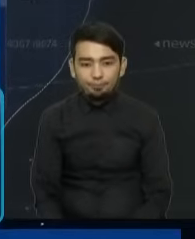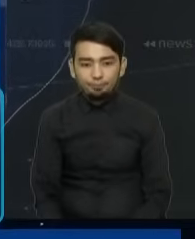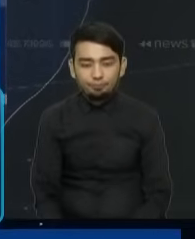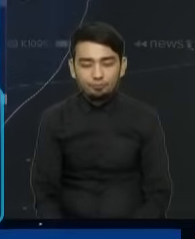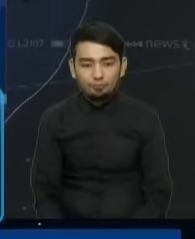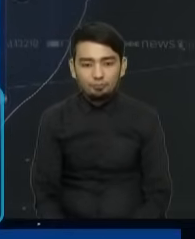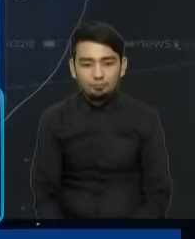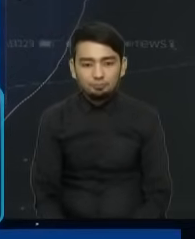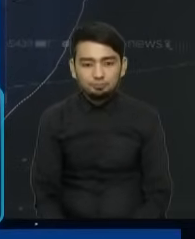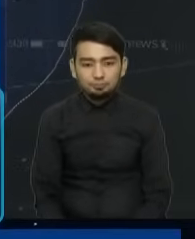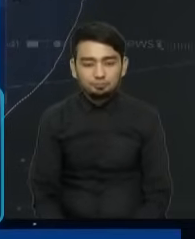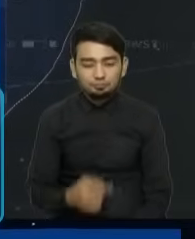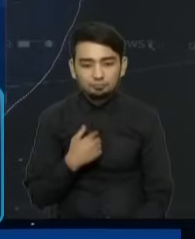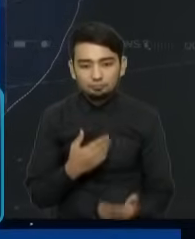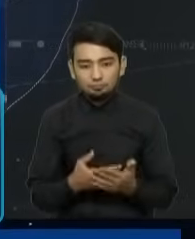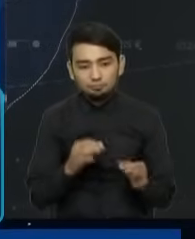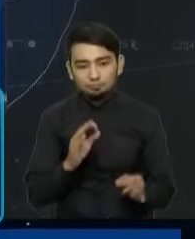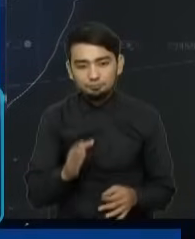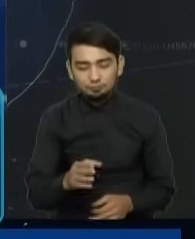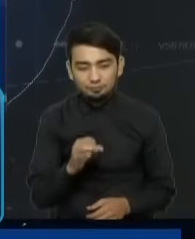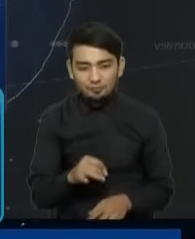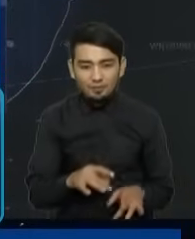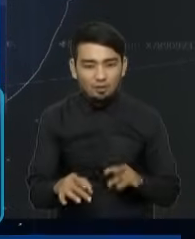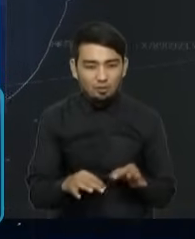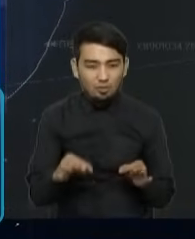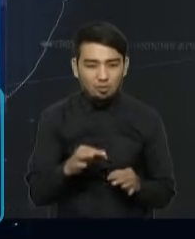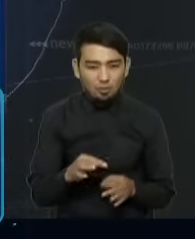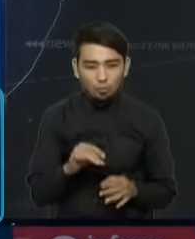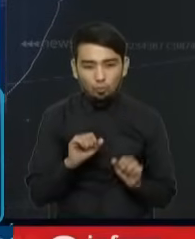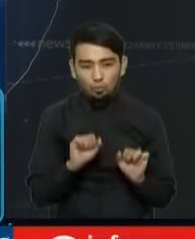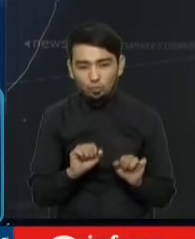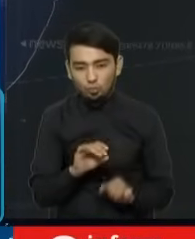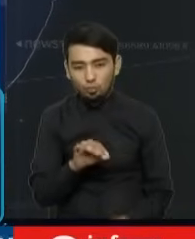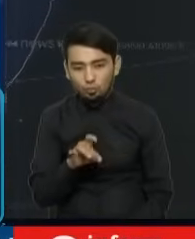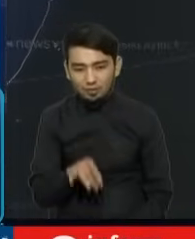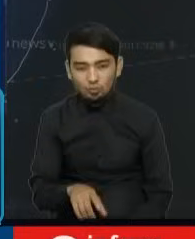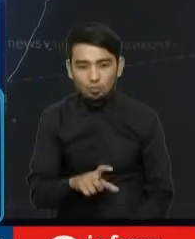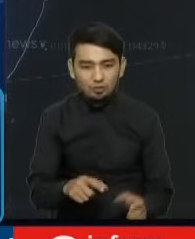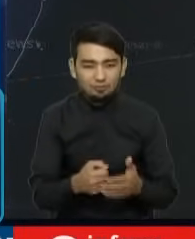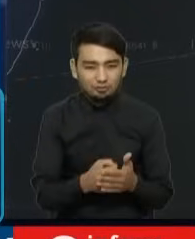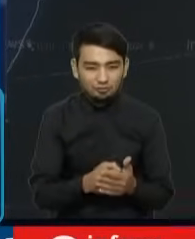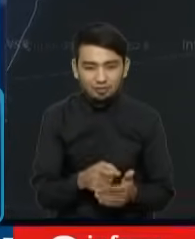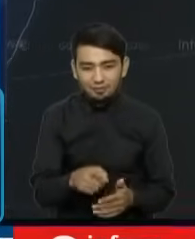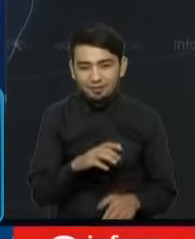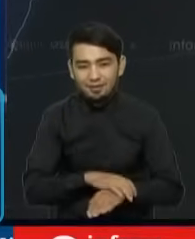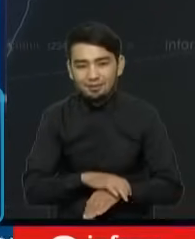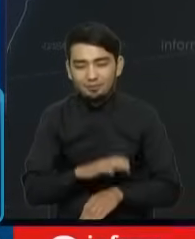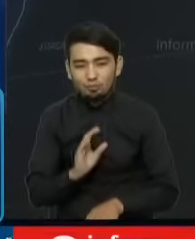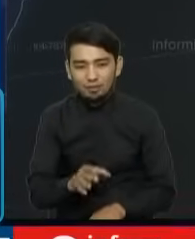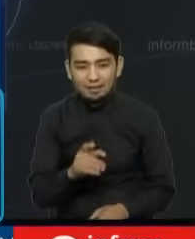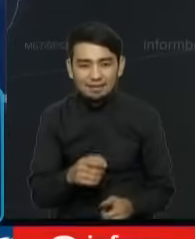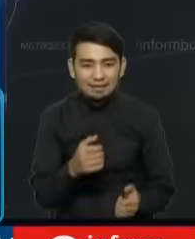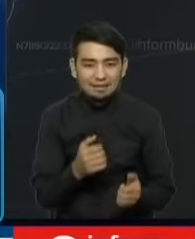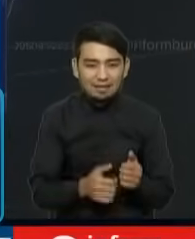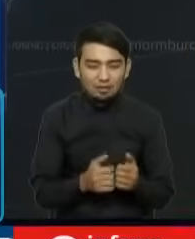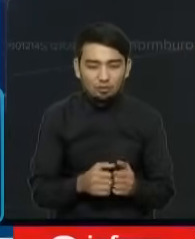предвижу, сколько будет в судах дел от опытных юристов, когда они будут доказывать, что средняя скорость – это